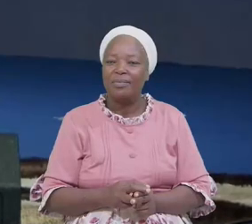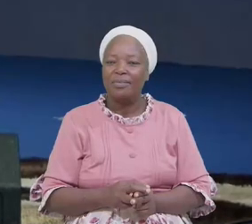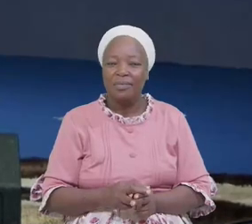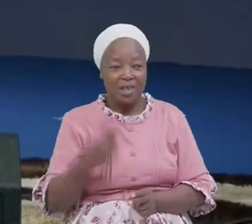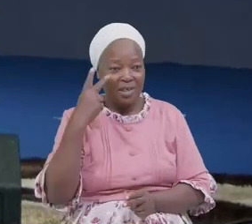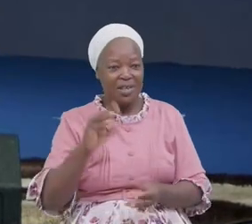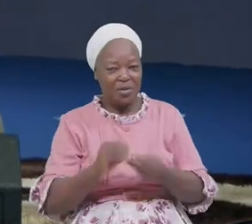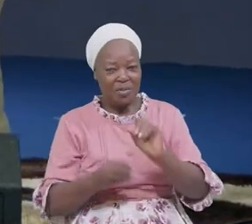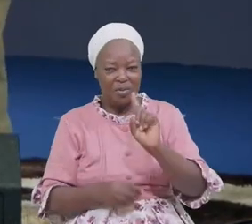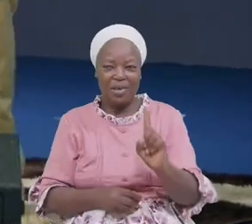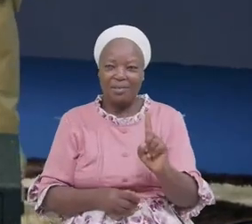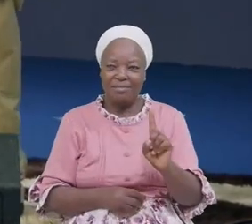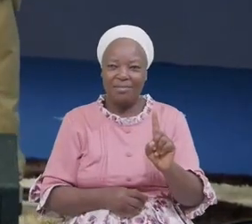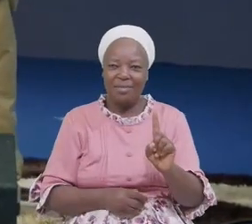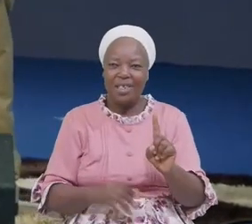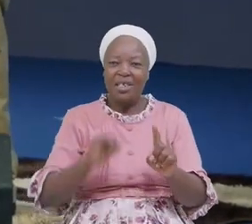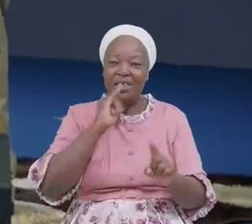Premier point donc.